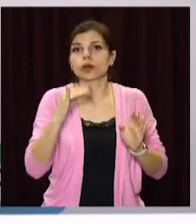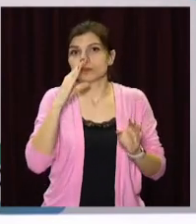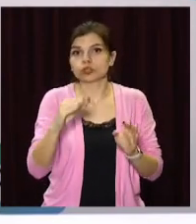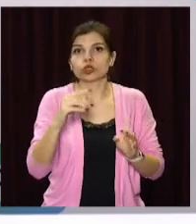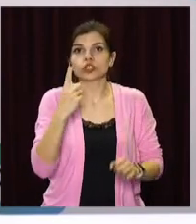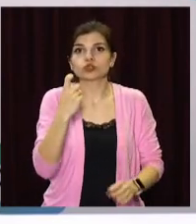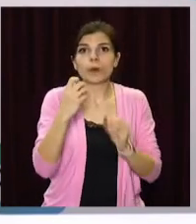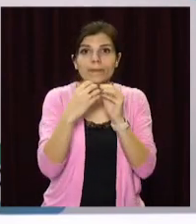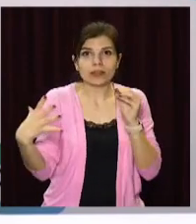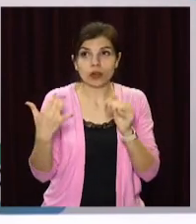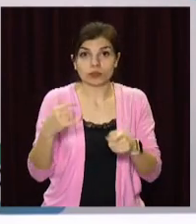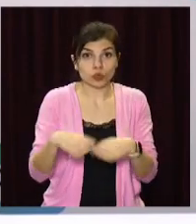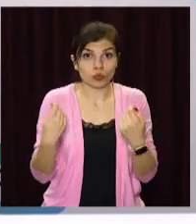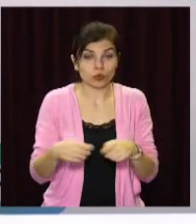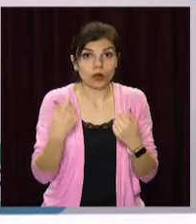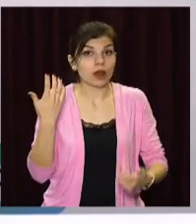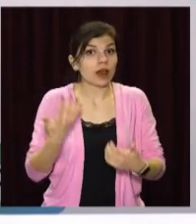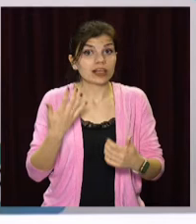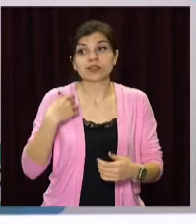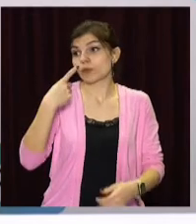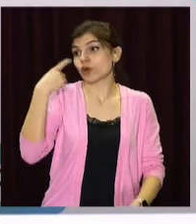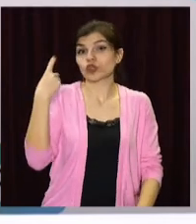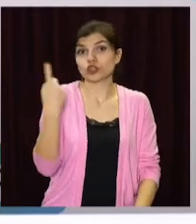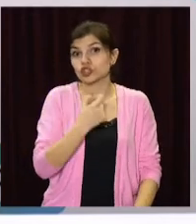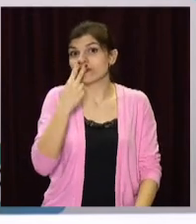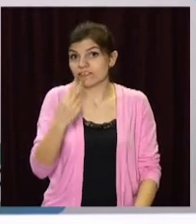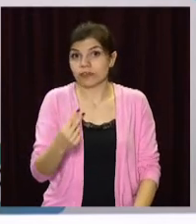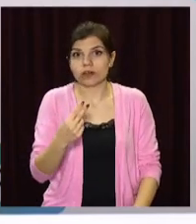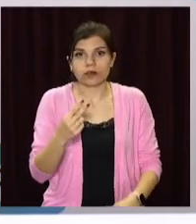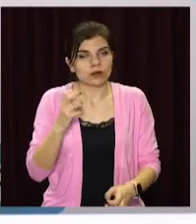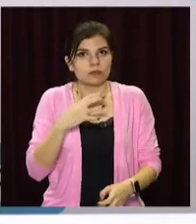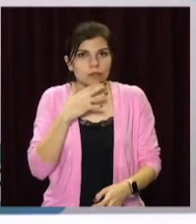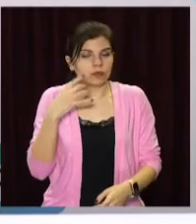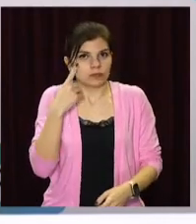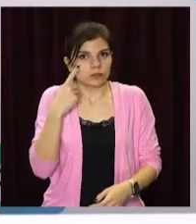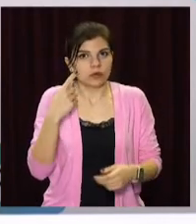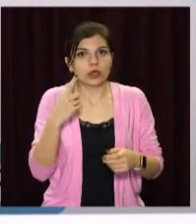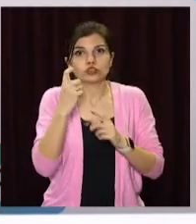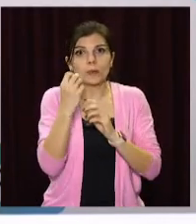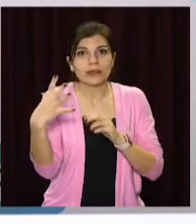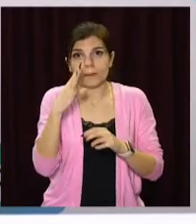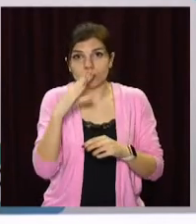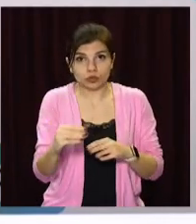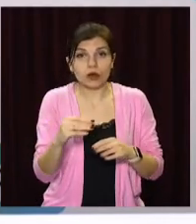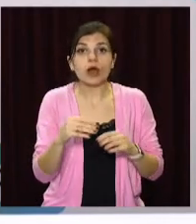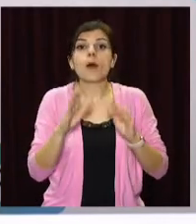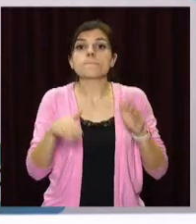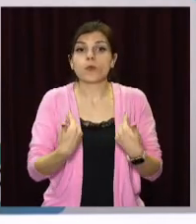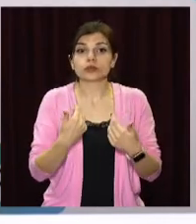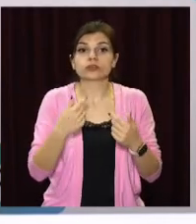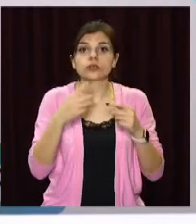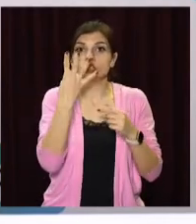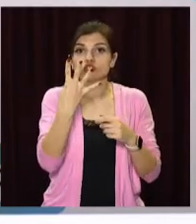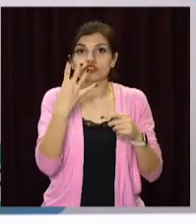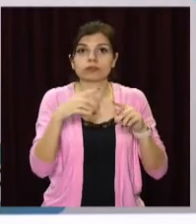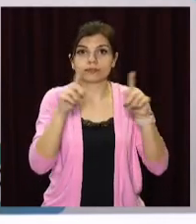маршруті 115. Якщо ми на минулому тижні бачили суттєве, скажімо так, порушення на 115 маршрутах, то після складання